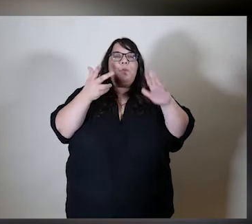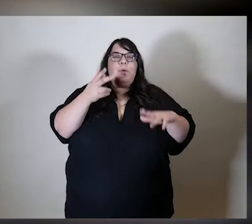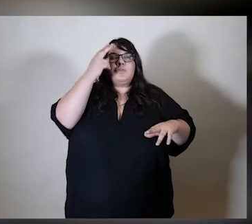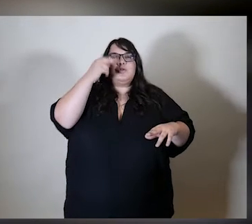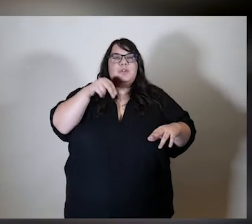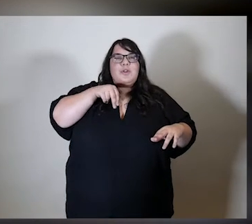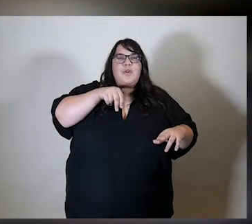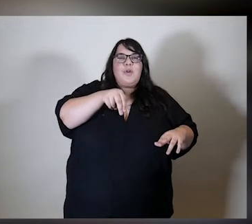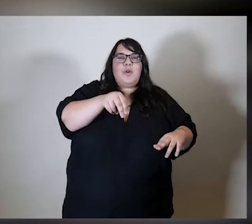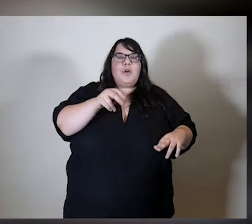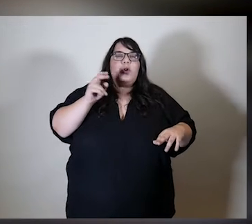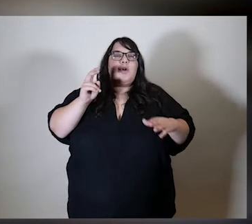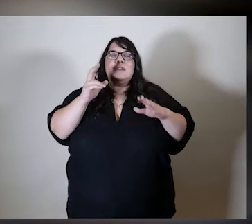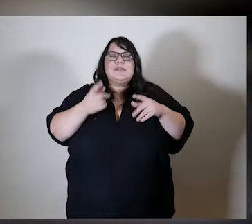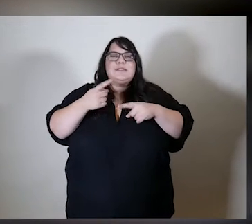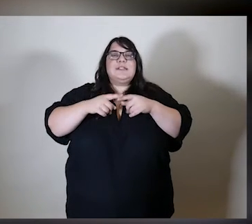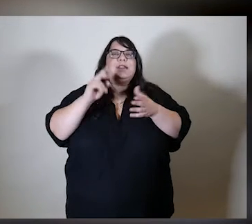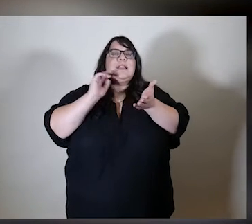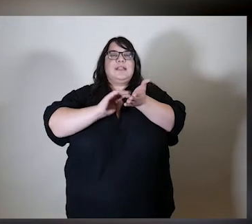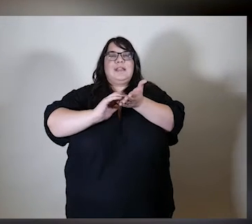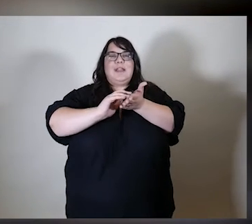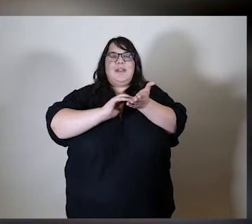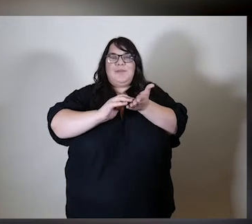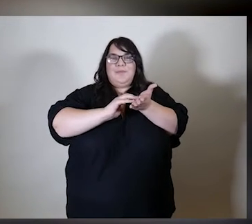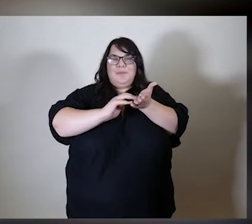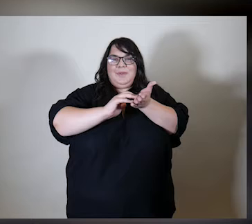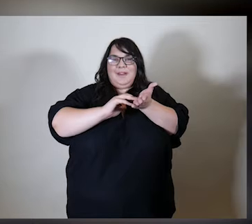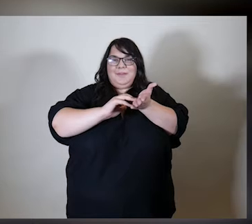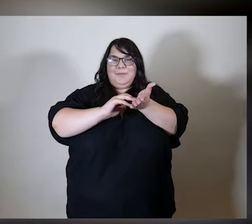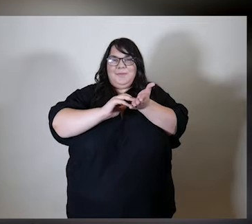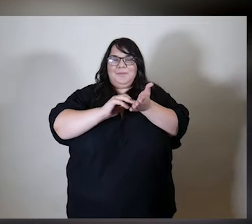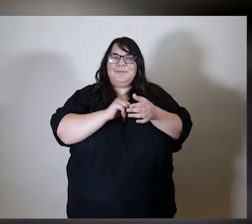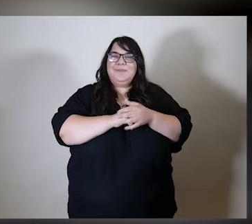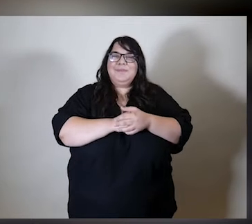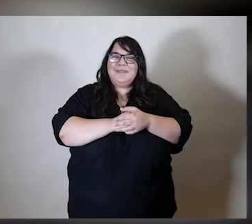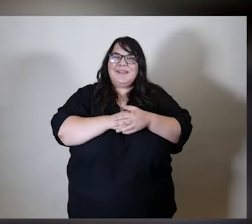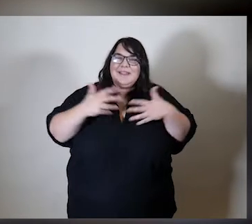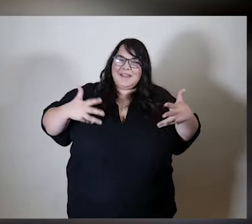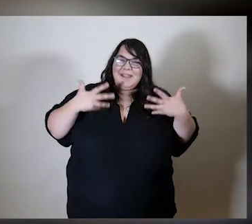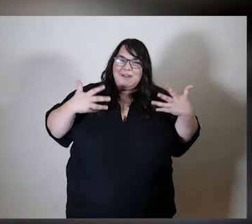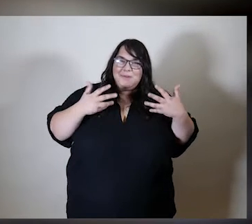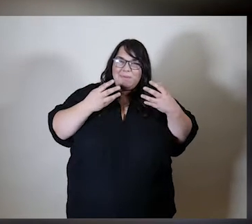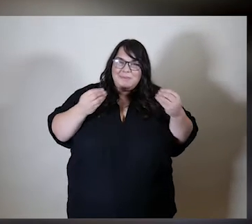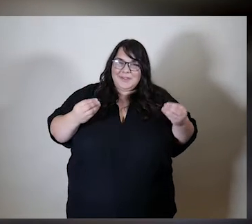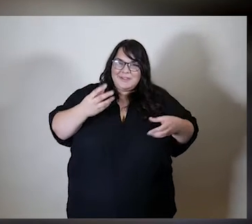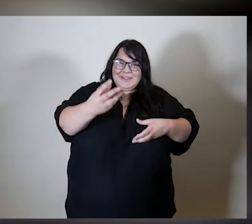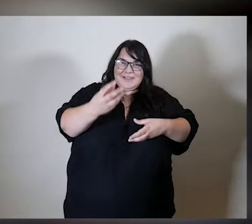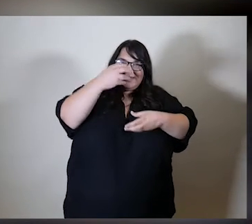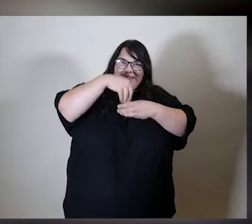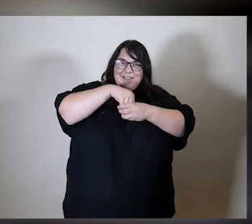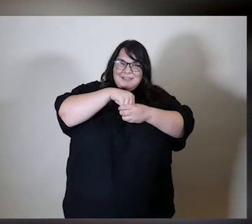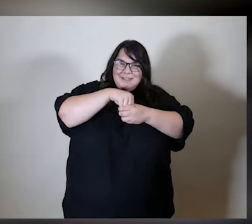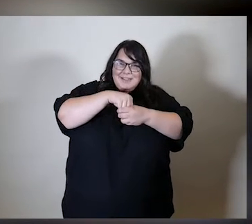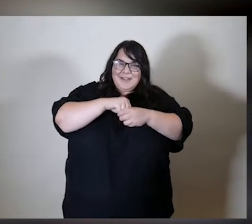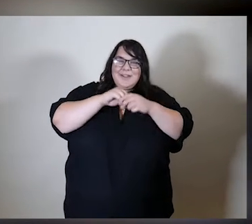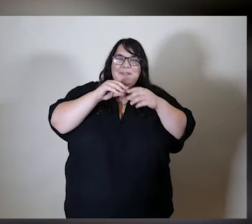στην κινητικότητα και στον κώδικα γραφής και ανάγνωσης τυφλών Braille. Θα χαρούμε πολύ